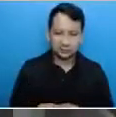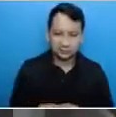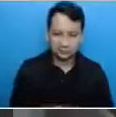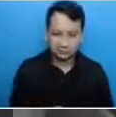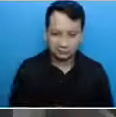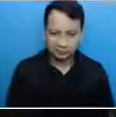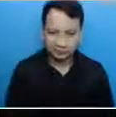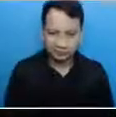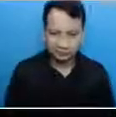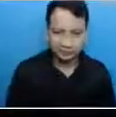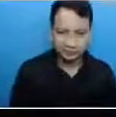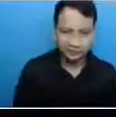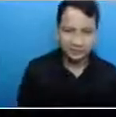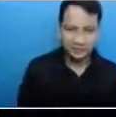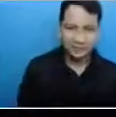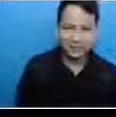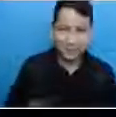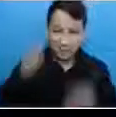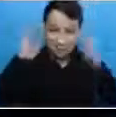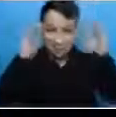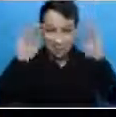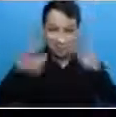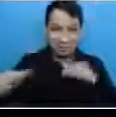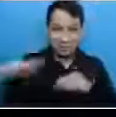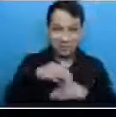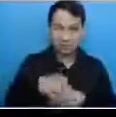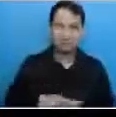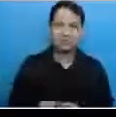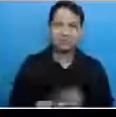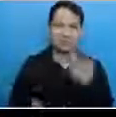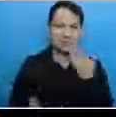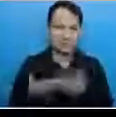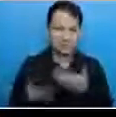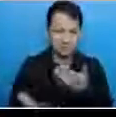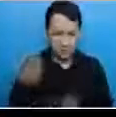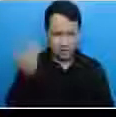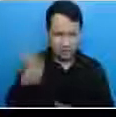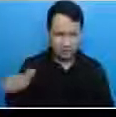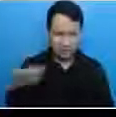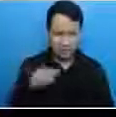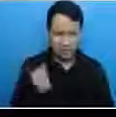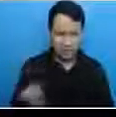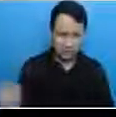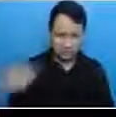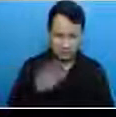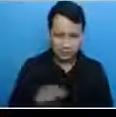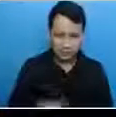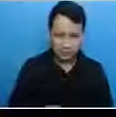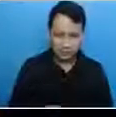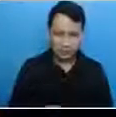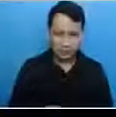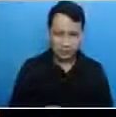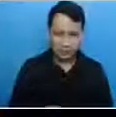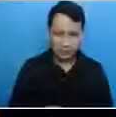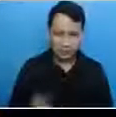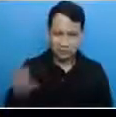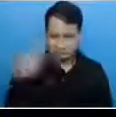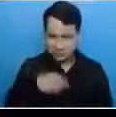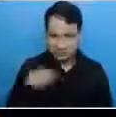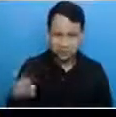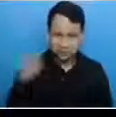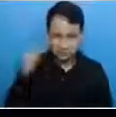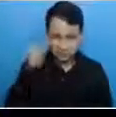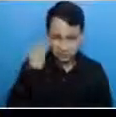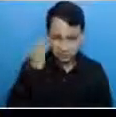Natanong kami sa Facebook po, sa Facebook. Nakita ko po siya na naka-relationship po siya